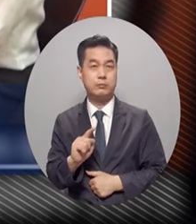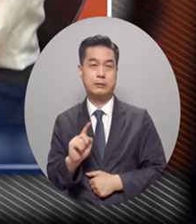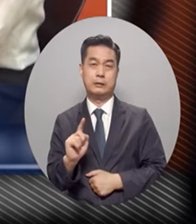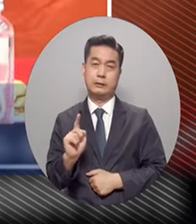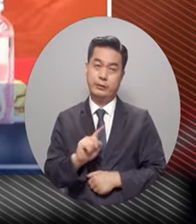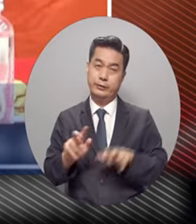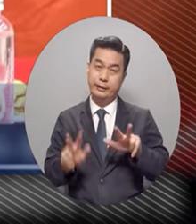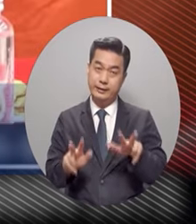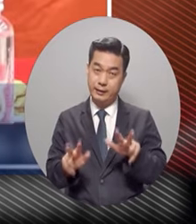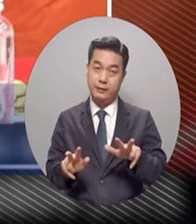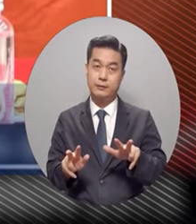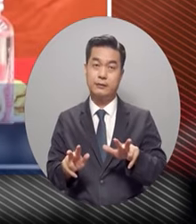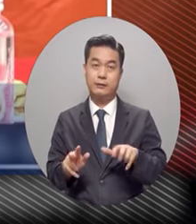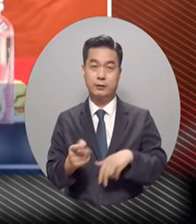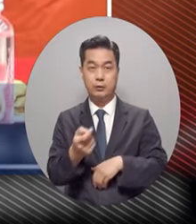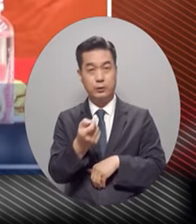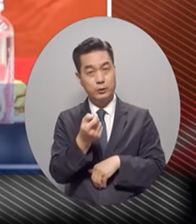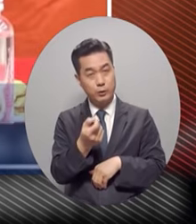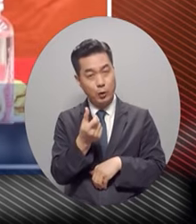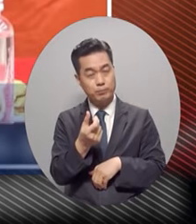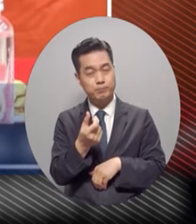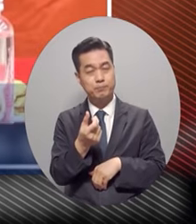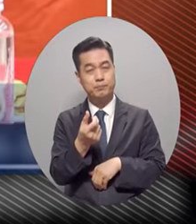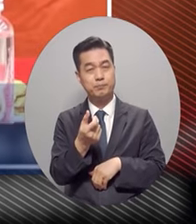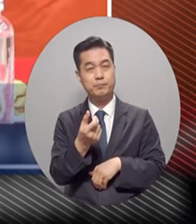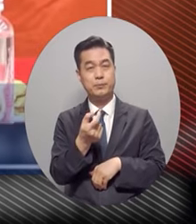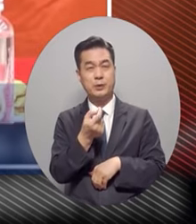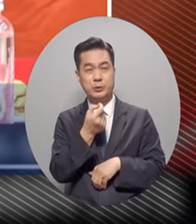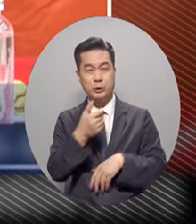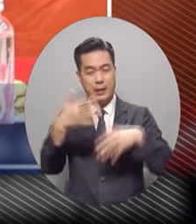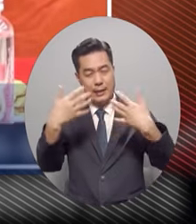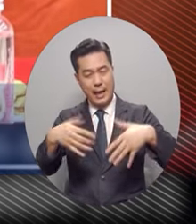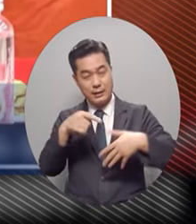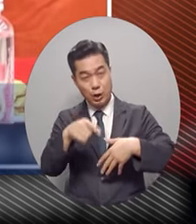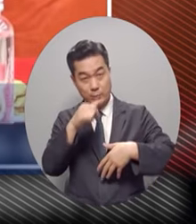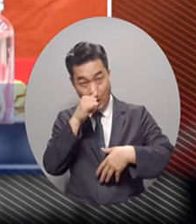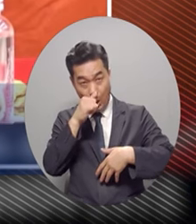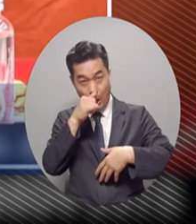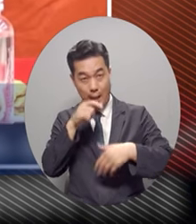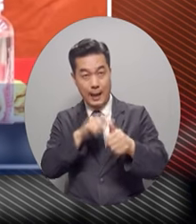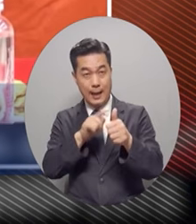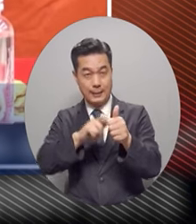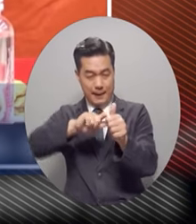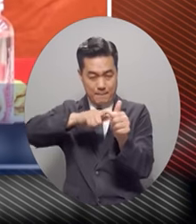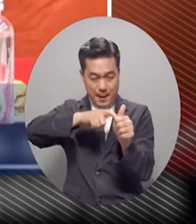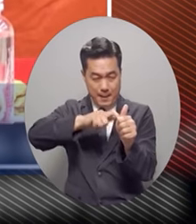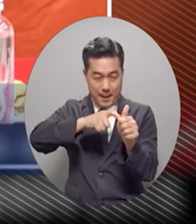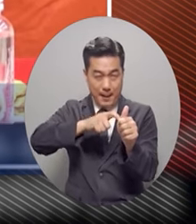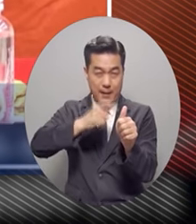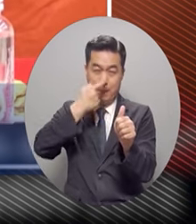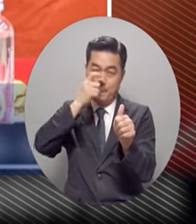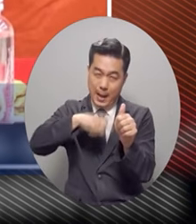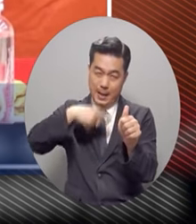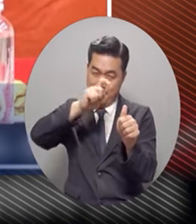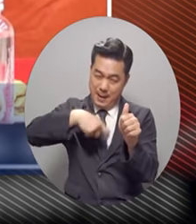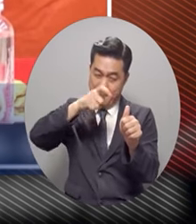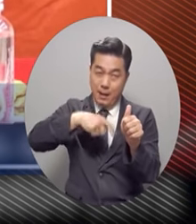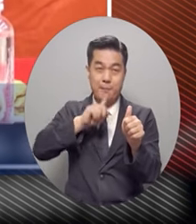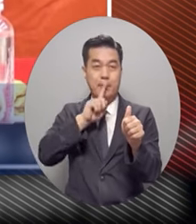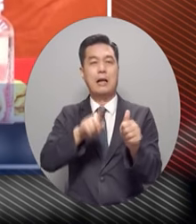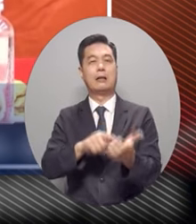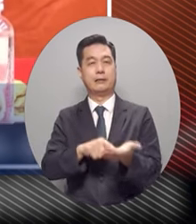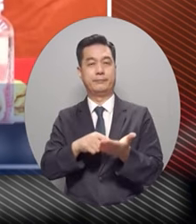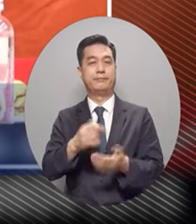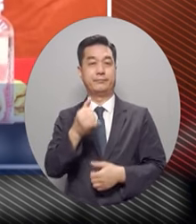이제 조그만 그 약점이 있으면 한 사람만 들고 판다는 그런 팬다는 이야기가